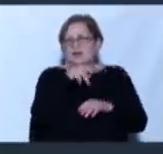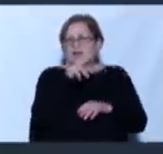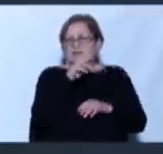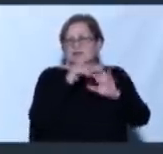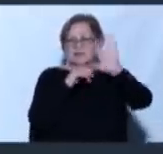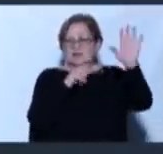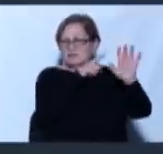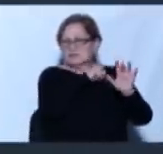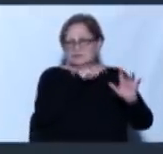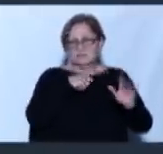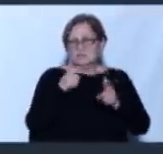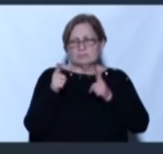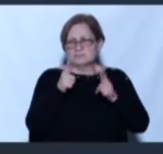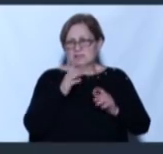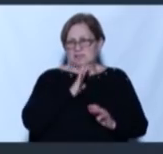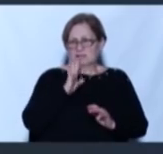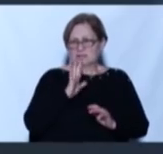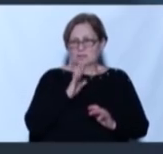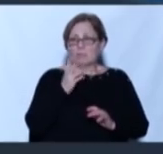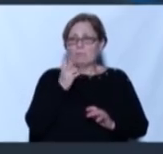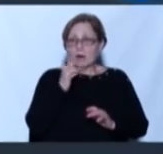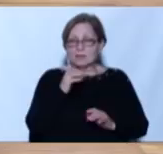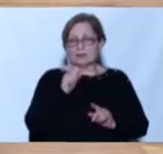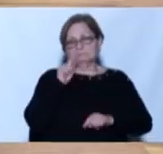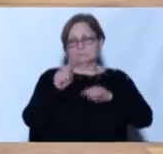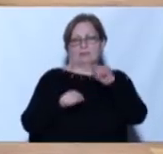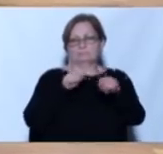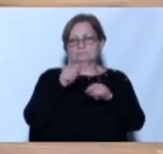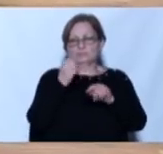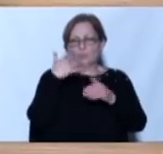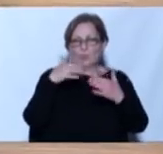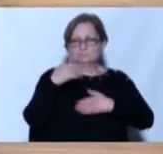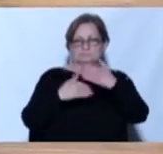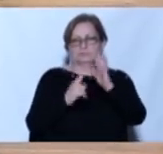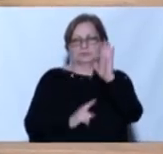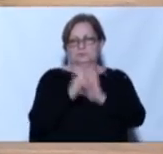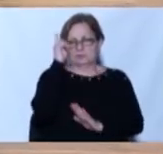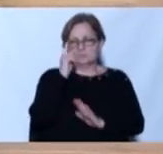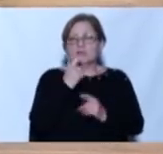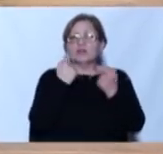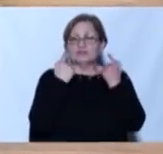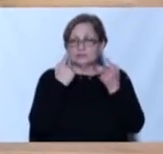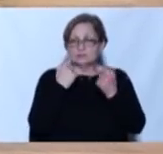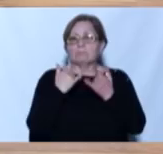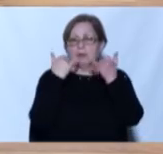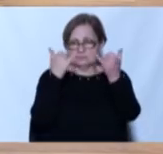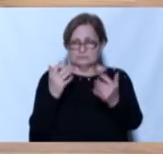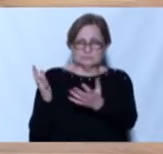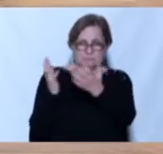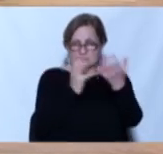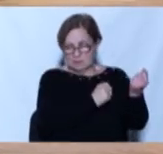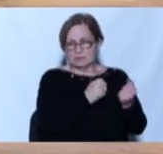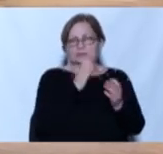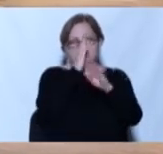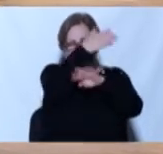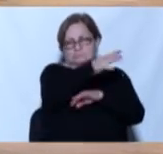მზად არ იყო ამისთვის, მაგრამ უკვე ეს ნაბიჯები იყო შემდგარი და ესე არ არის ვთქვათ იქ დიდი პატივისებითაც მიიღეს სულხან-საბა, უბრალოდ დასავლეთიც